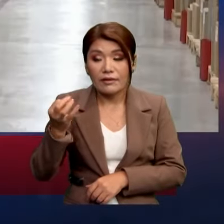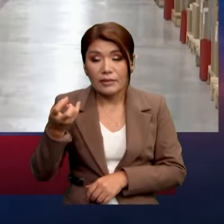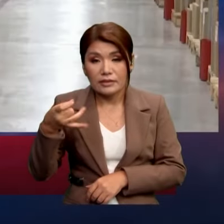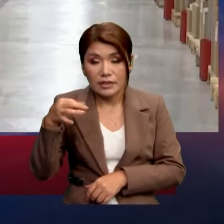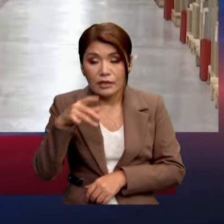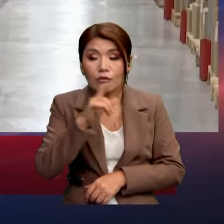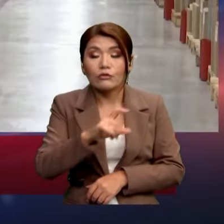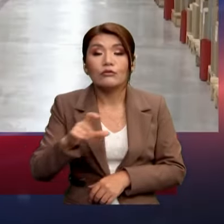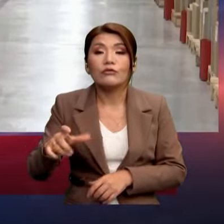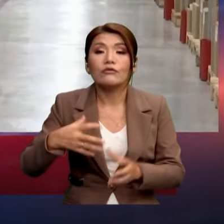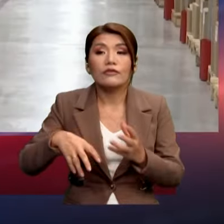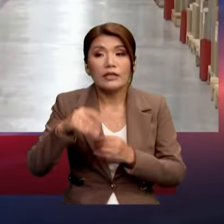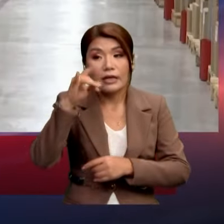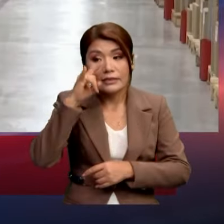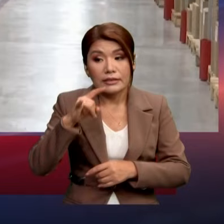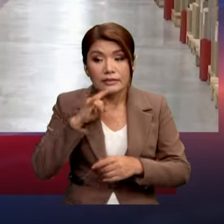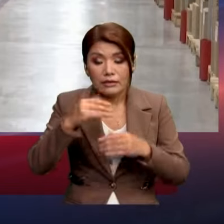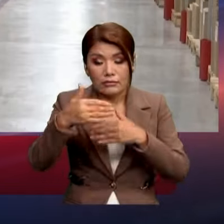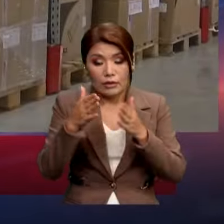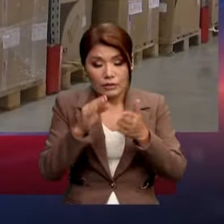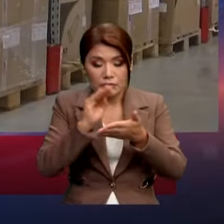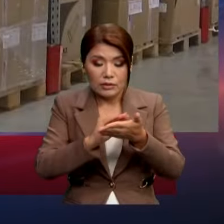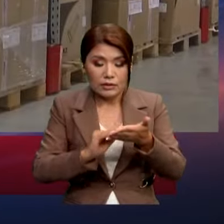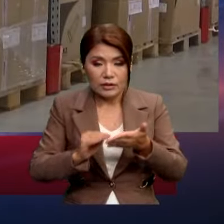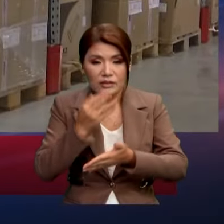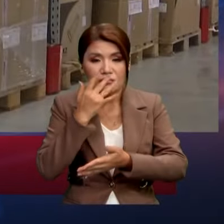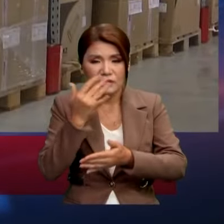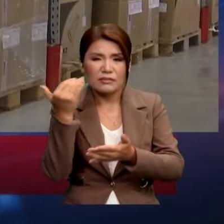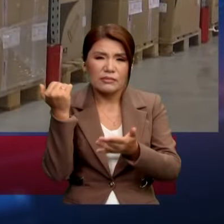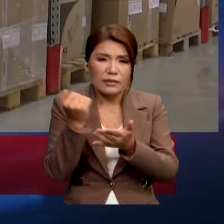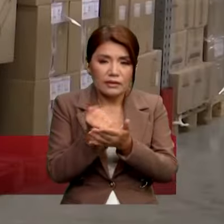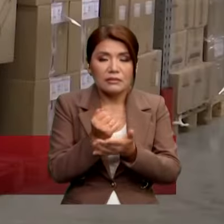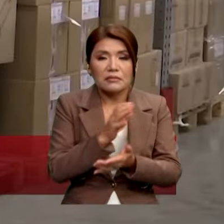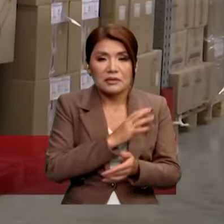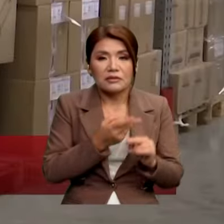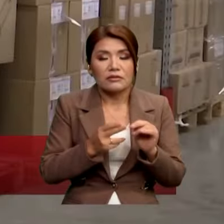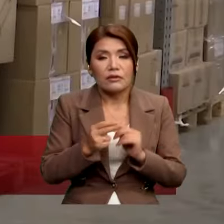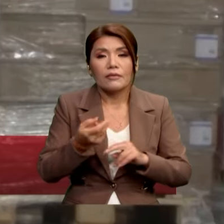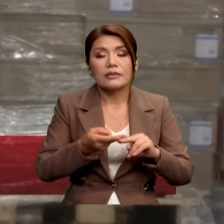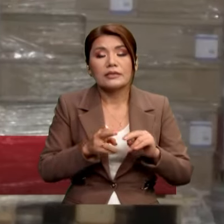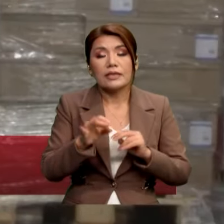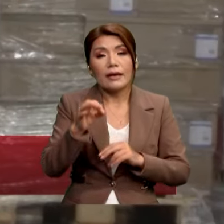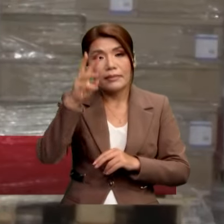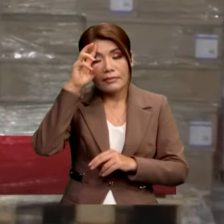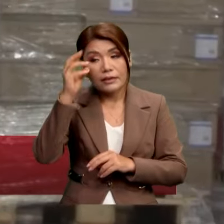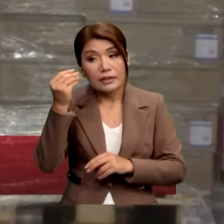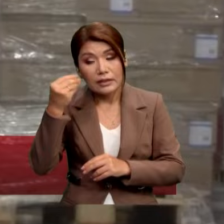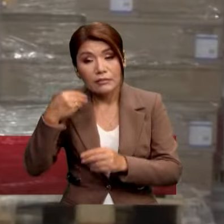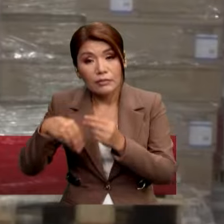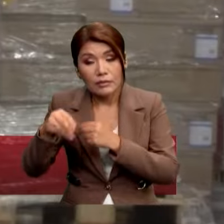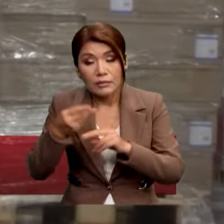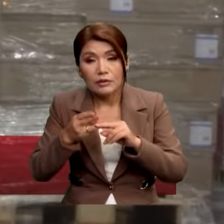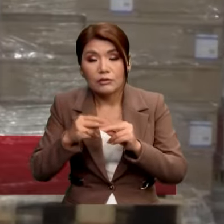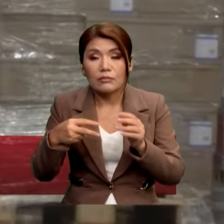азаматтарға Қазақстанда жасалған деген қораппен шет елдің шприцтарын берген. Ал мемлекет ақшасына дәрілерді